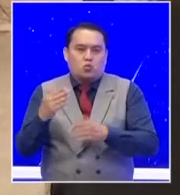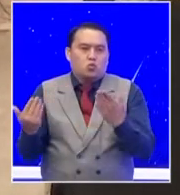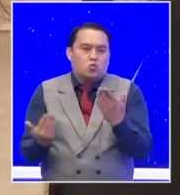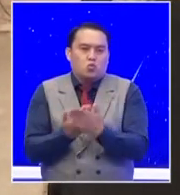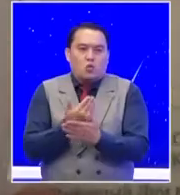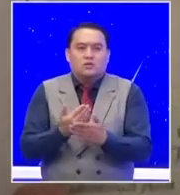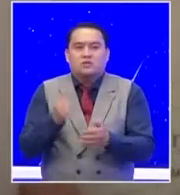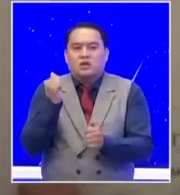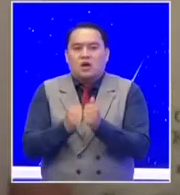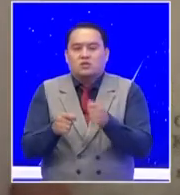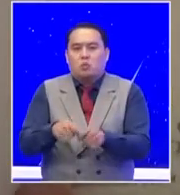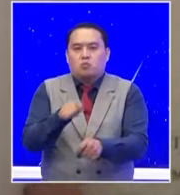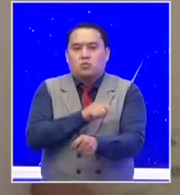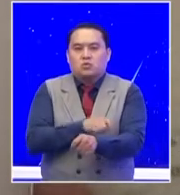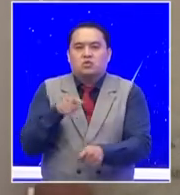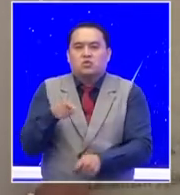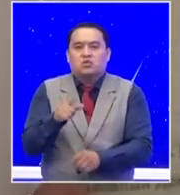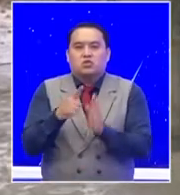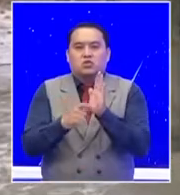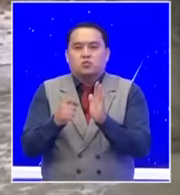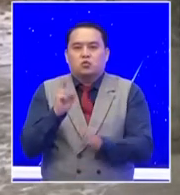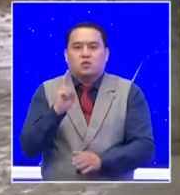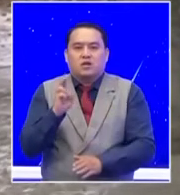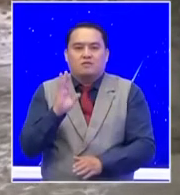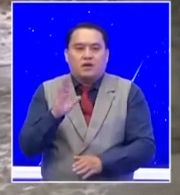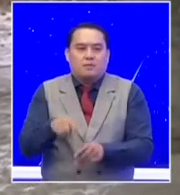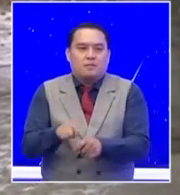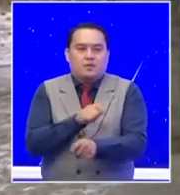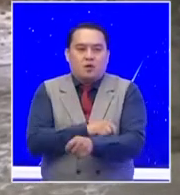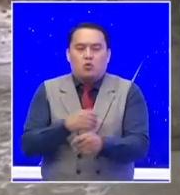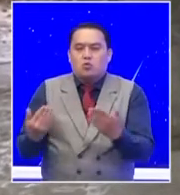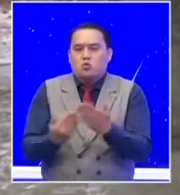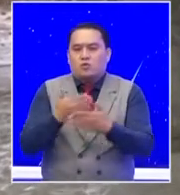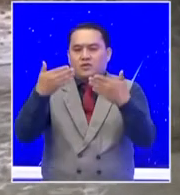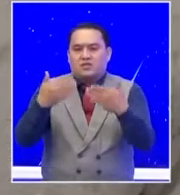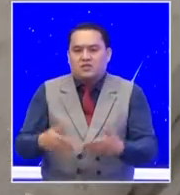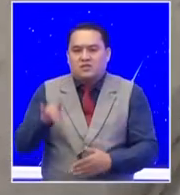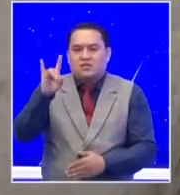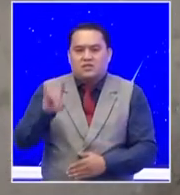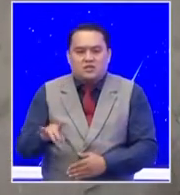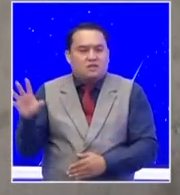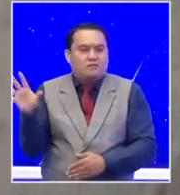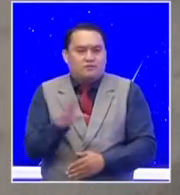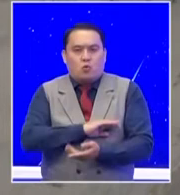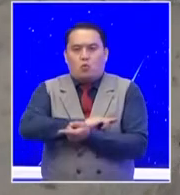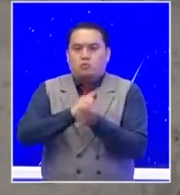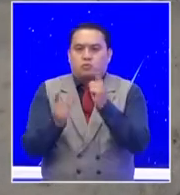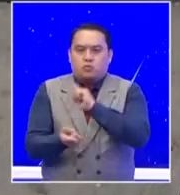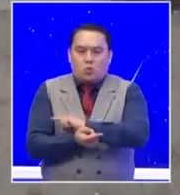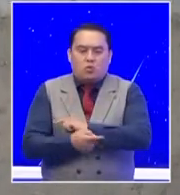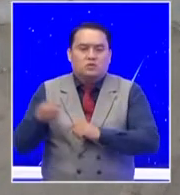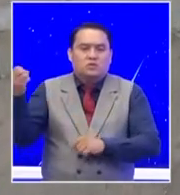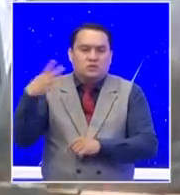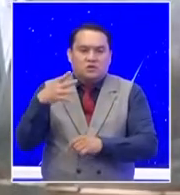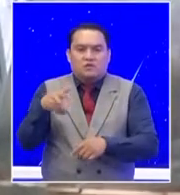каждый уголок здания площадью около 1700 квадратных метров. Новые полы, стены, потолки и витражи. Обновятся системы пожаротушения,